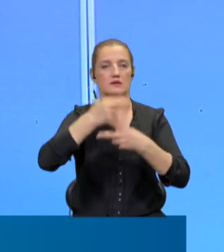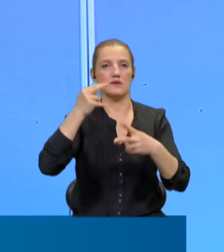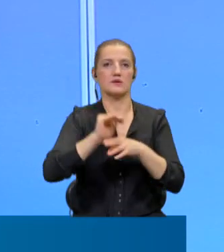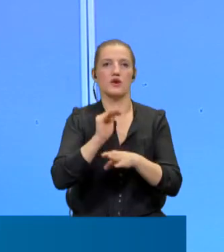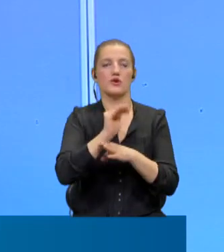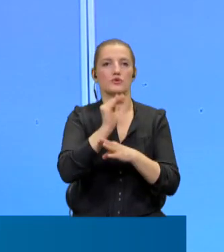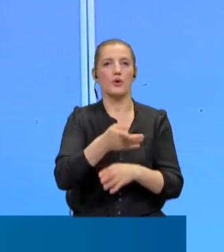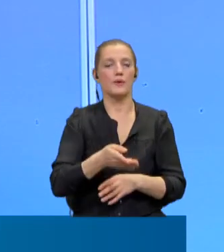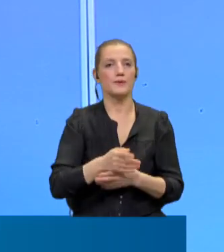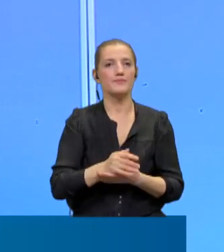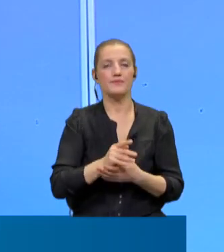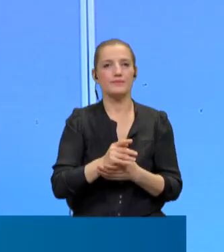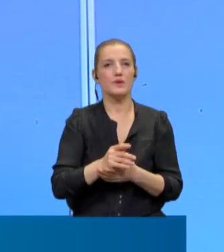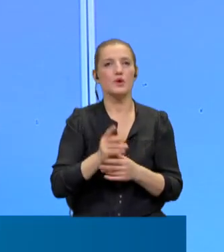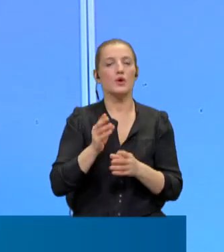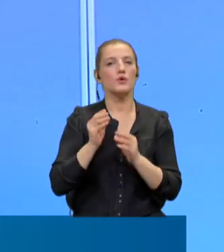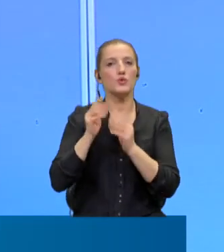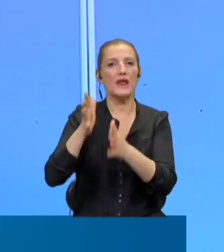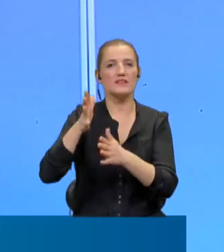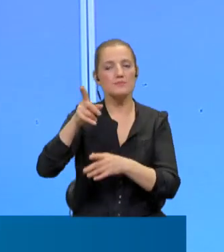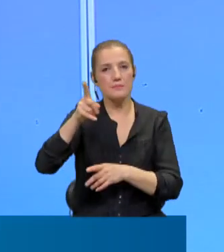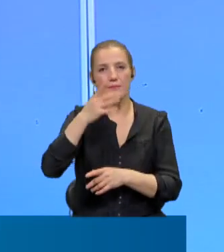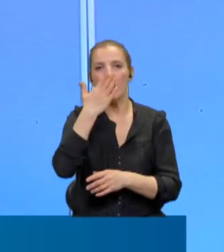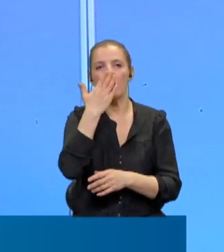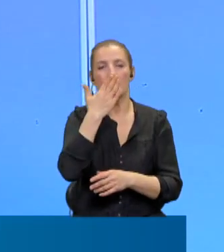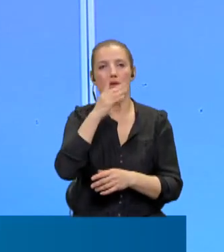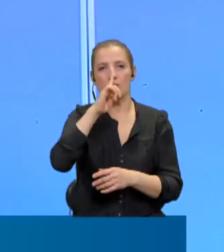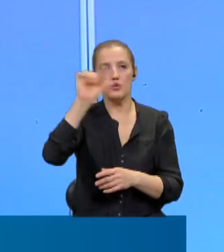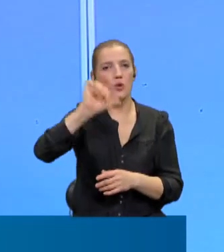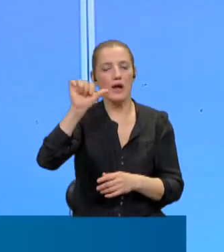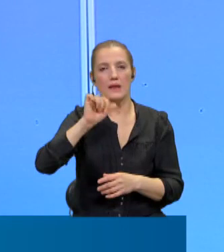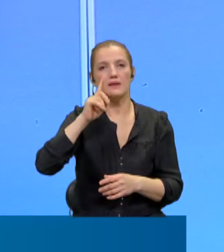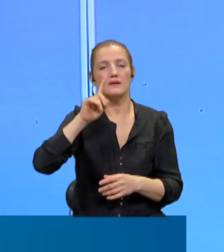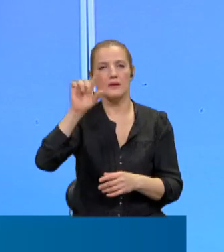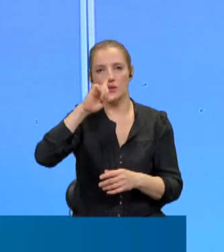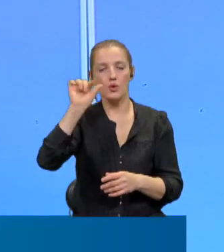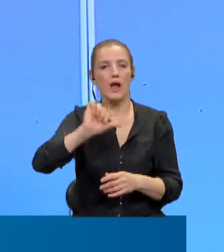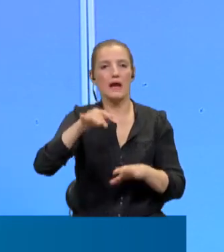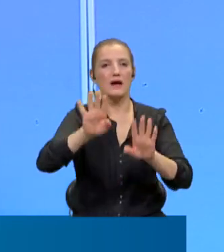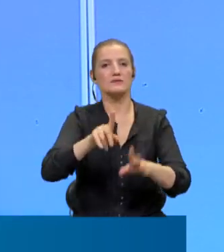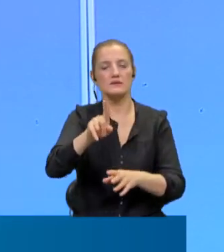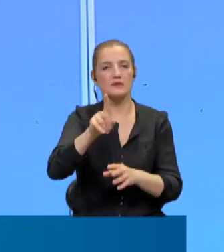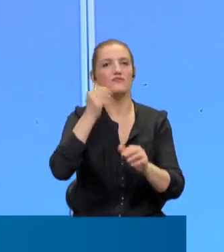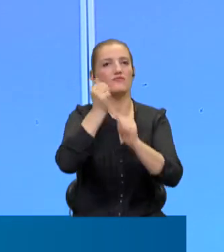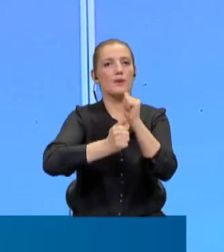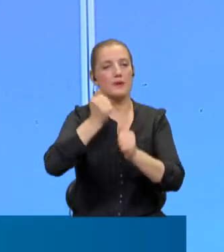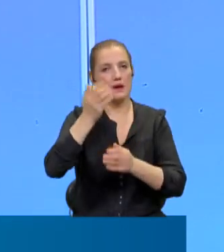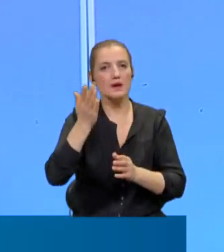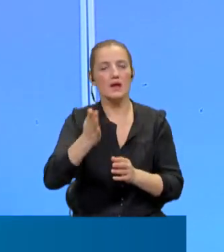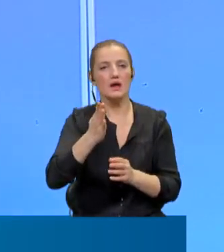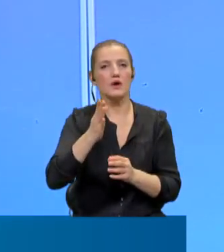yani üretimden kaynaklanıyor doğalgaz girdileri yükseldiği için doğalgaz Çevrim fabrikaları